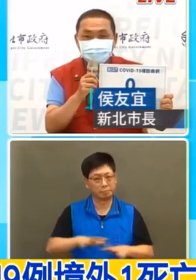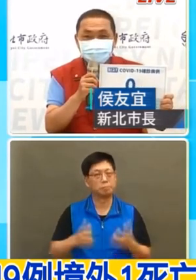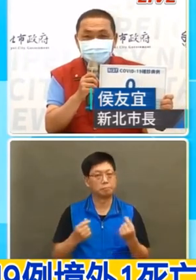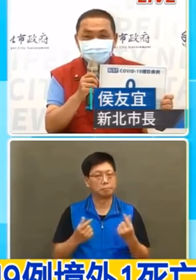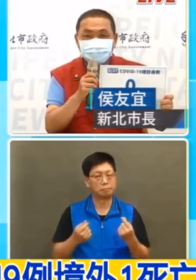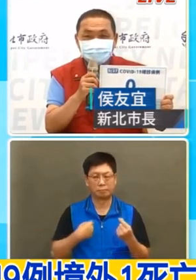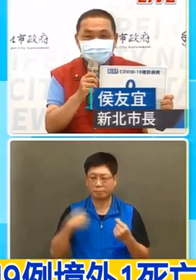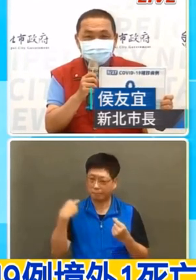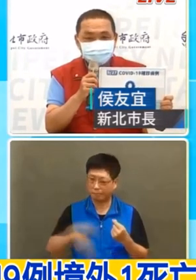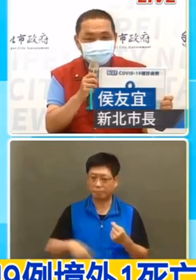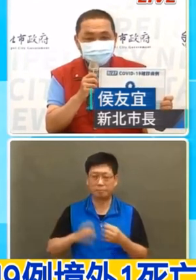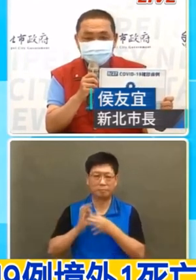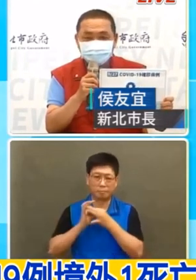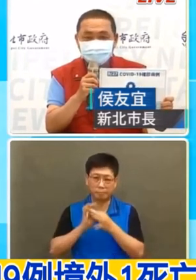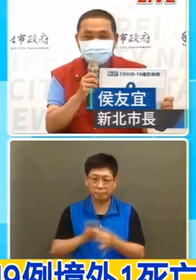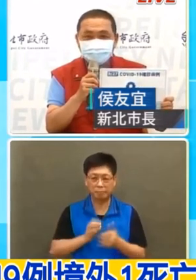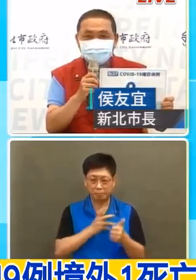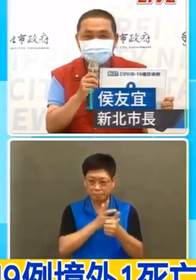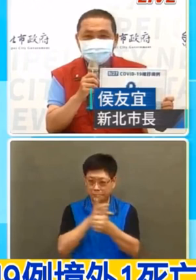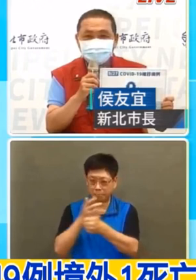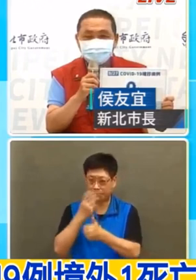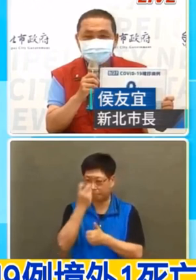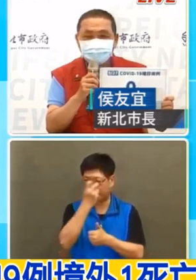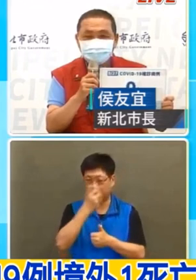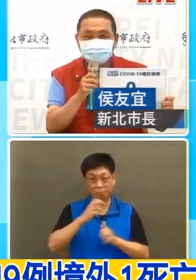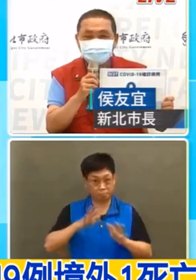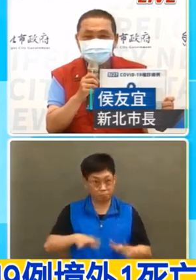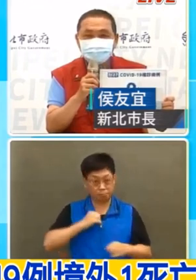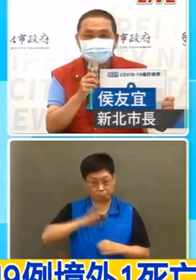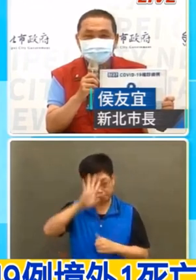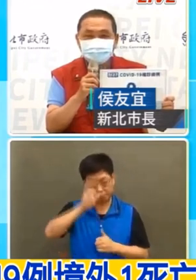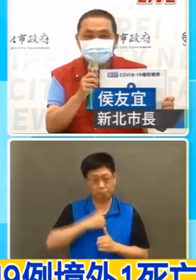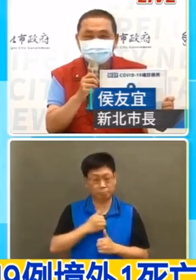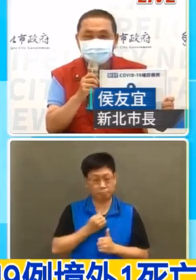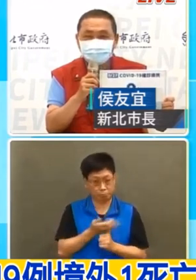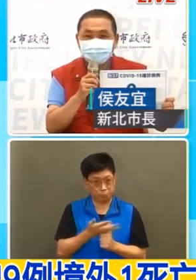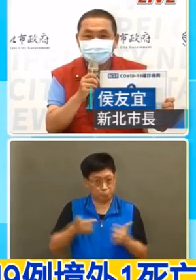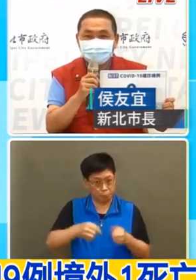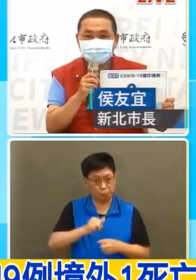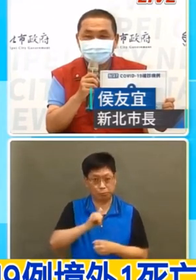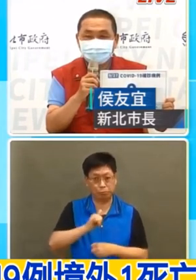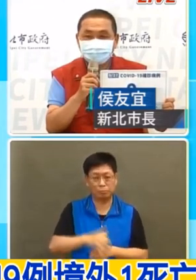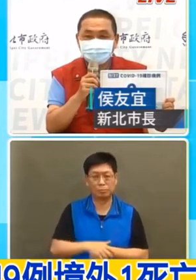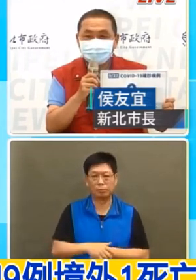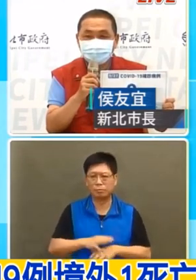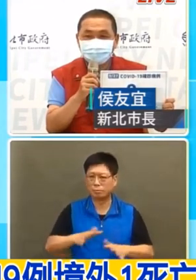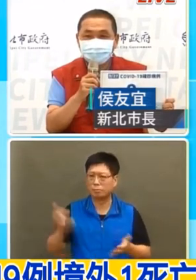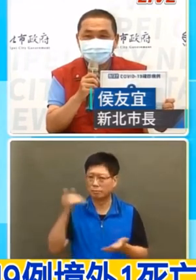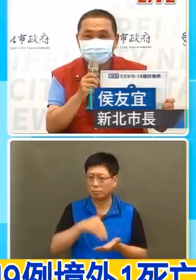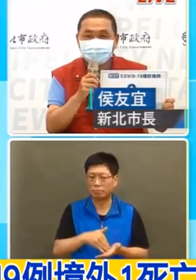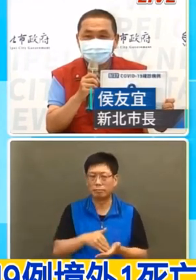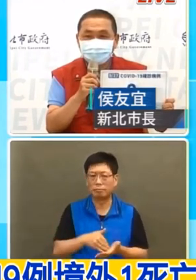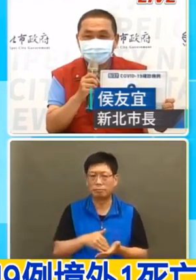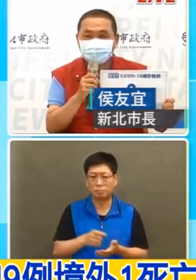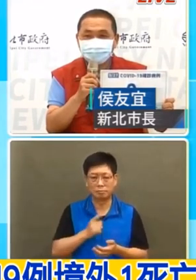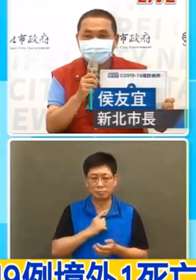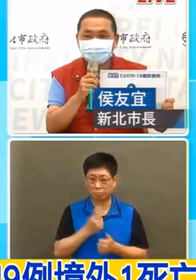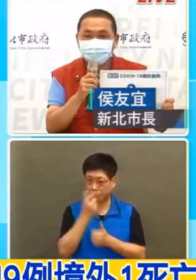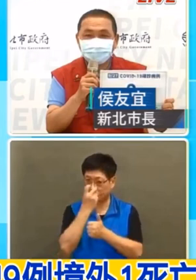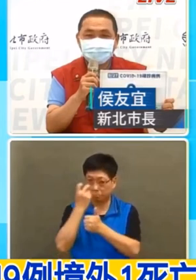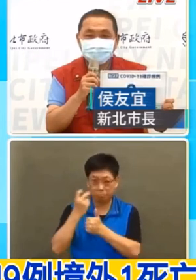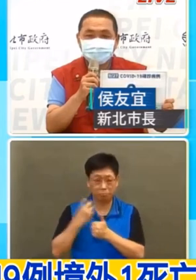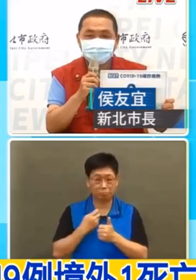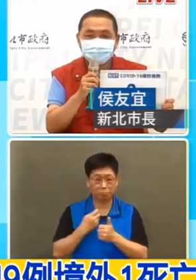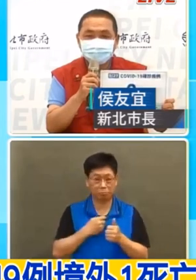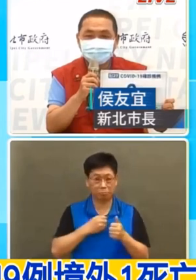要不断的了解疫情。虽然相对稳定，那到底我们整个观察的指